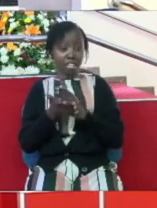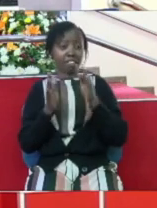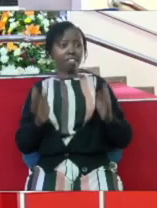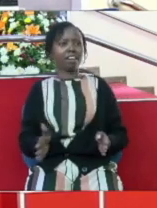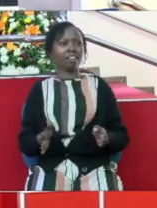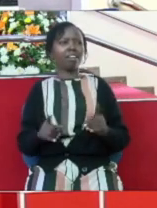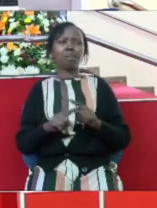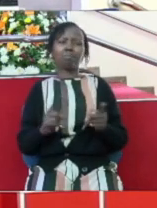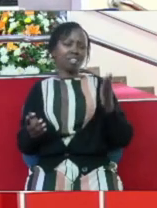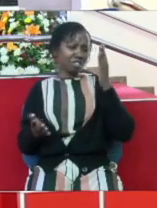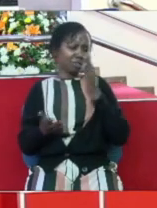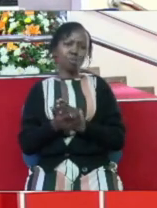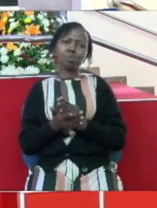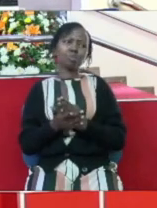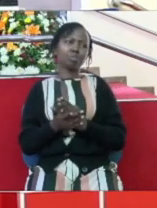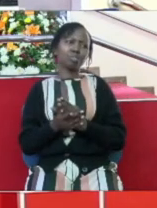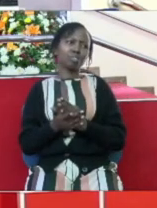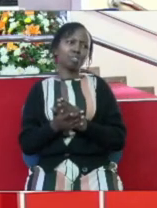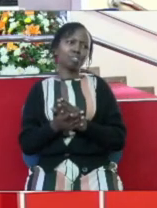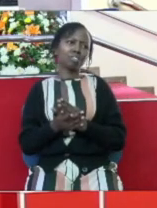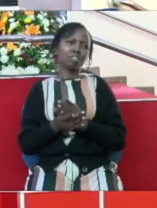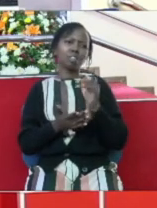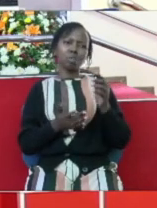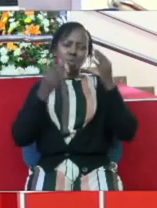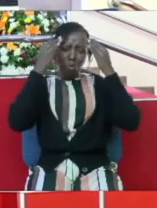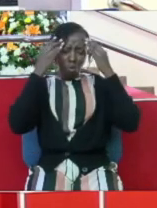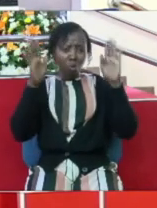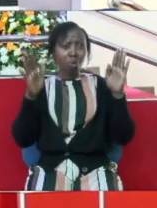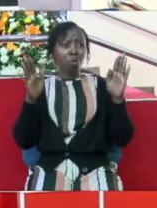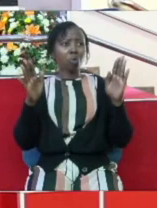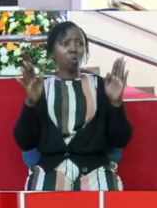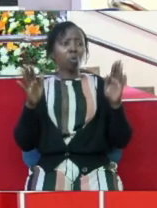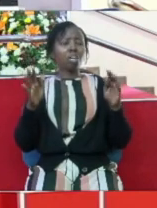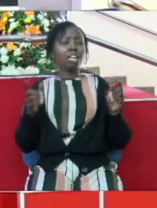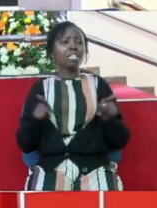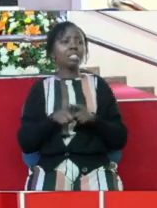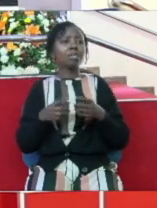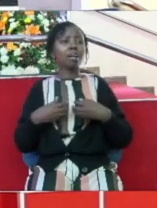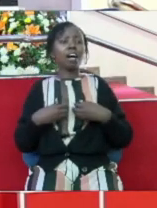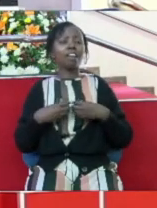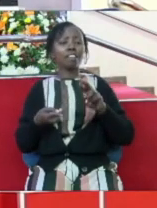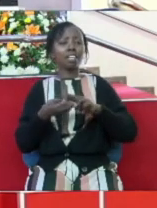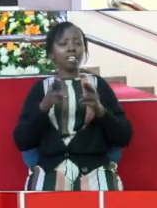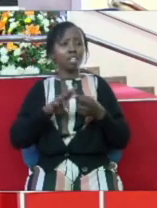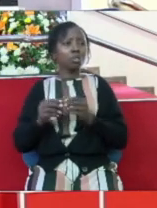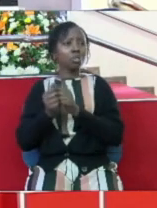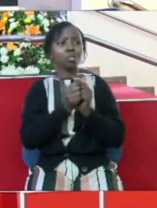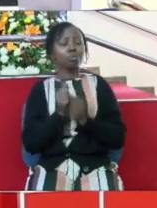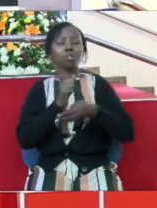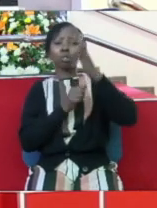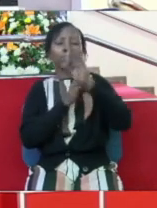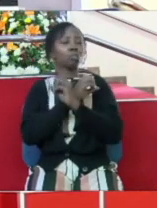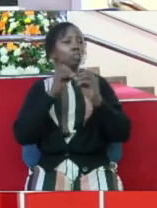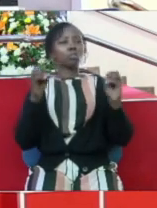be sincere, lakini kwa ukweli, you do not know what it means to be intimate with God. Lakini haujui kukuwa na upatanisho na Mungu ama ushiriki